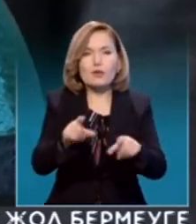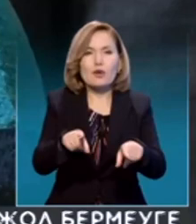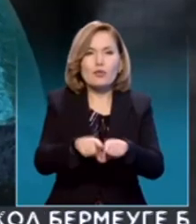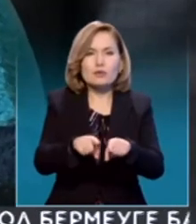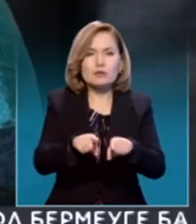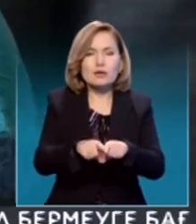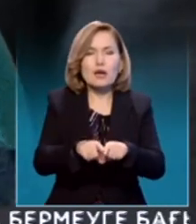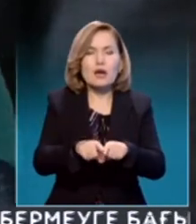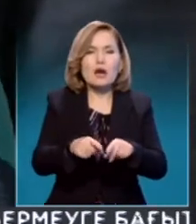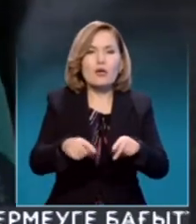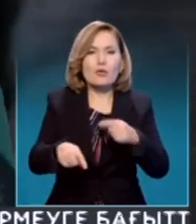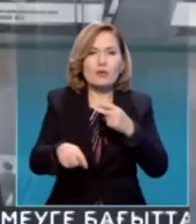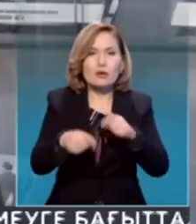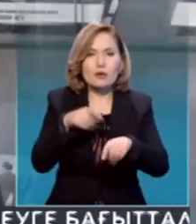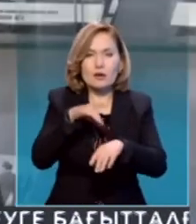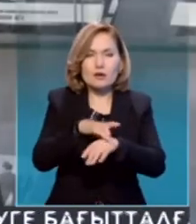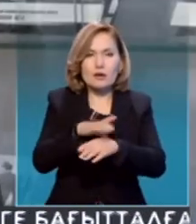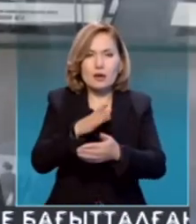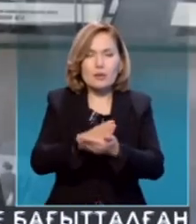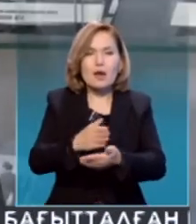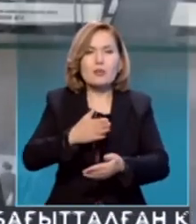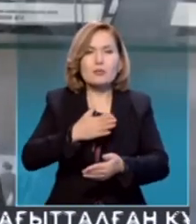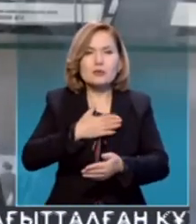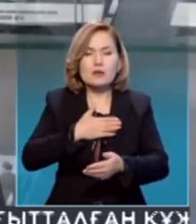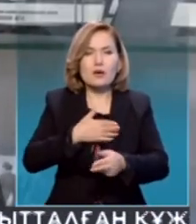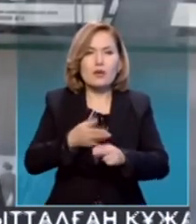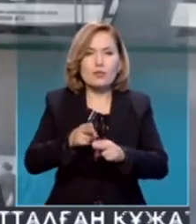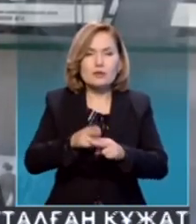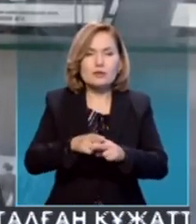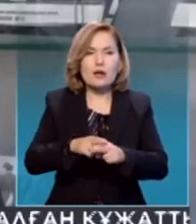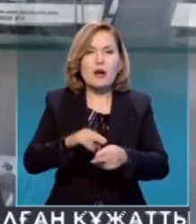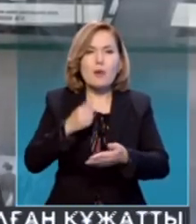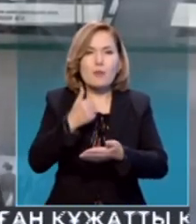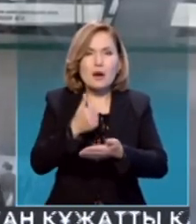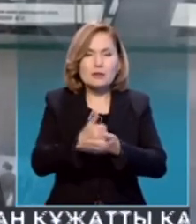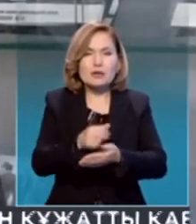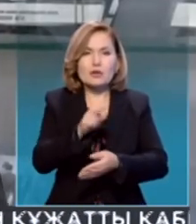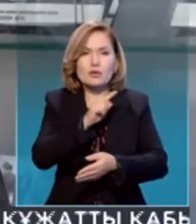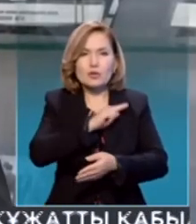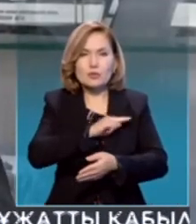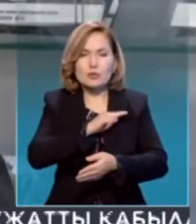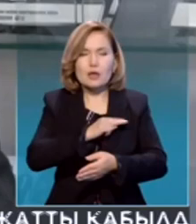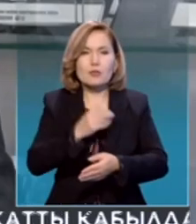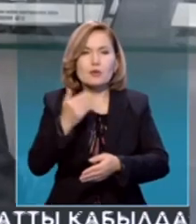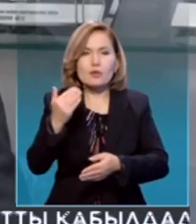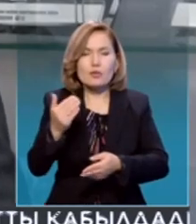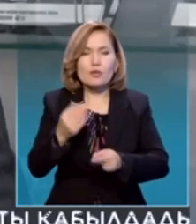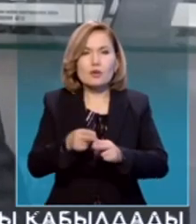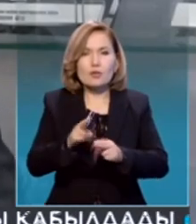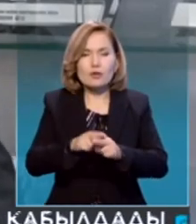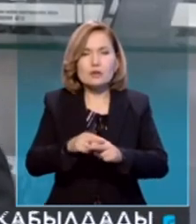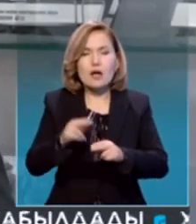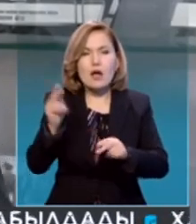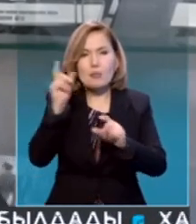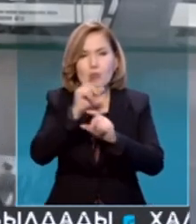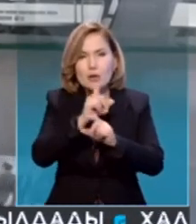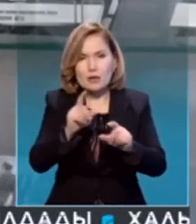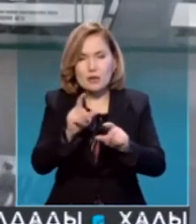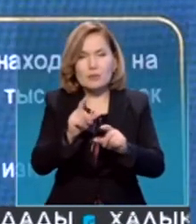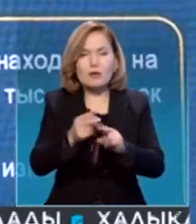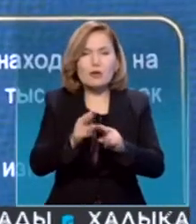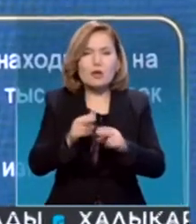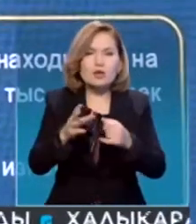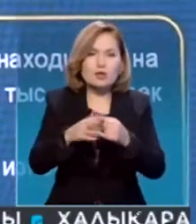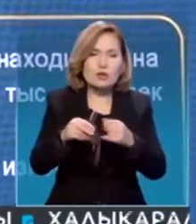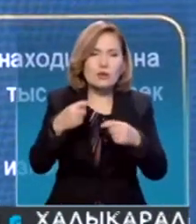картаға сәйкес біздің ең мақсатты жұмыстарымыз соның тәуекелдердің жою, болдырмау, алдын алу